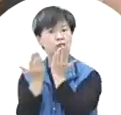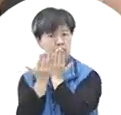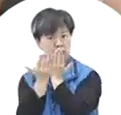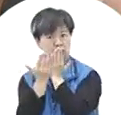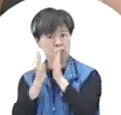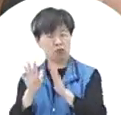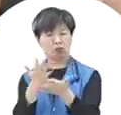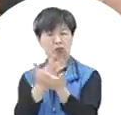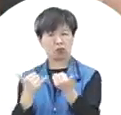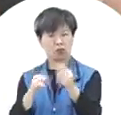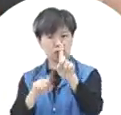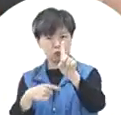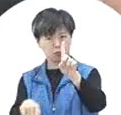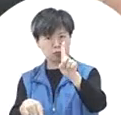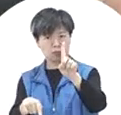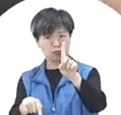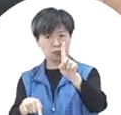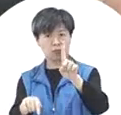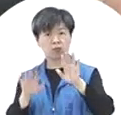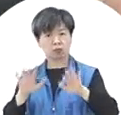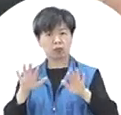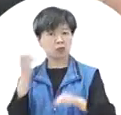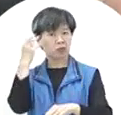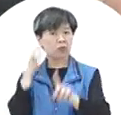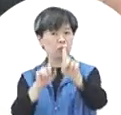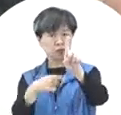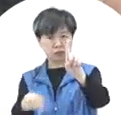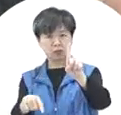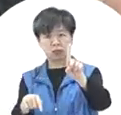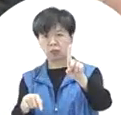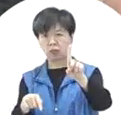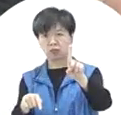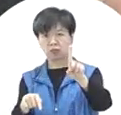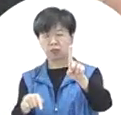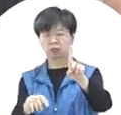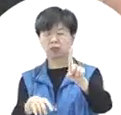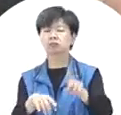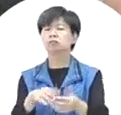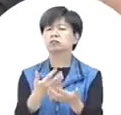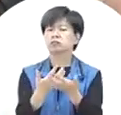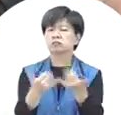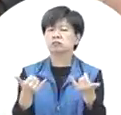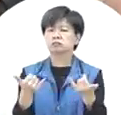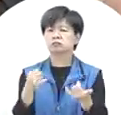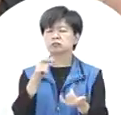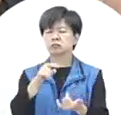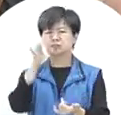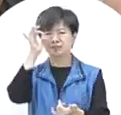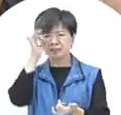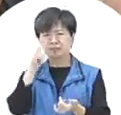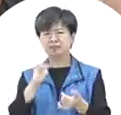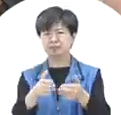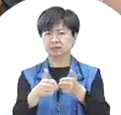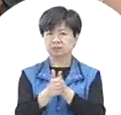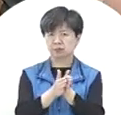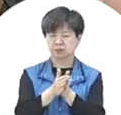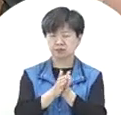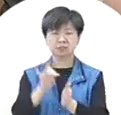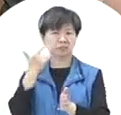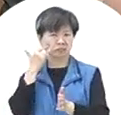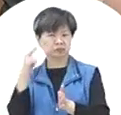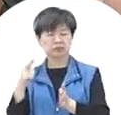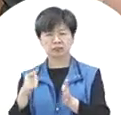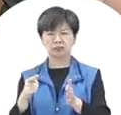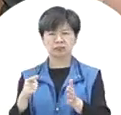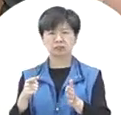个学生。 上次有 没有？现在是不是只有一个学生？ 就是学生，就是看他的需求，然后跟家长做一个讨论。 对，那为